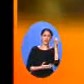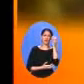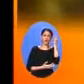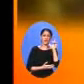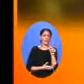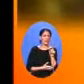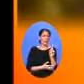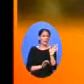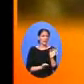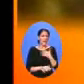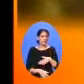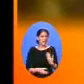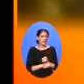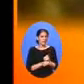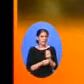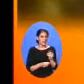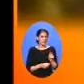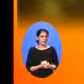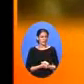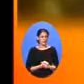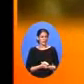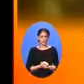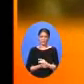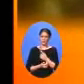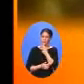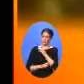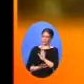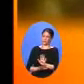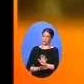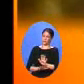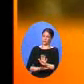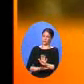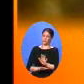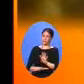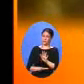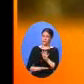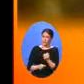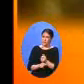חשב, אבל לא באמת עשה. אמרתי,